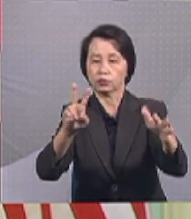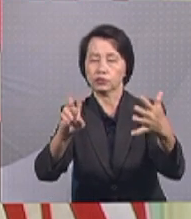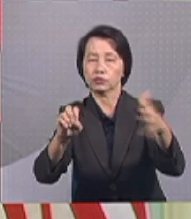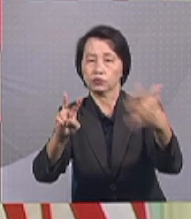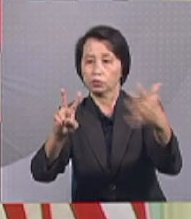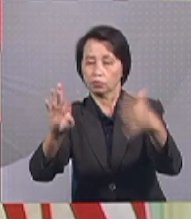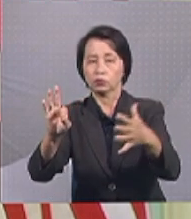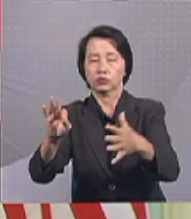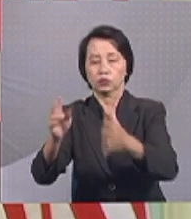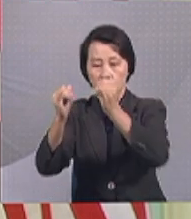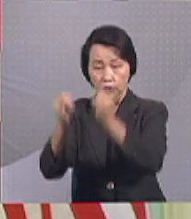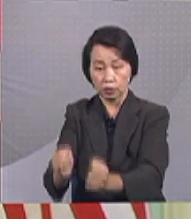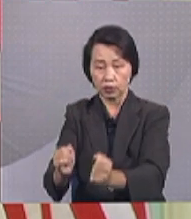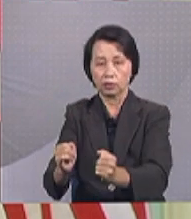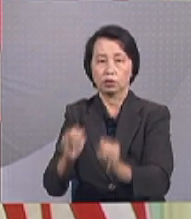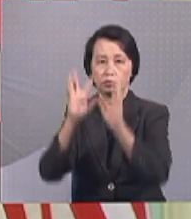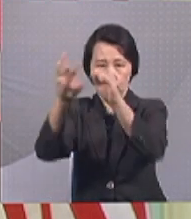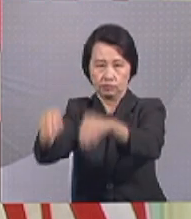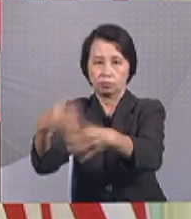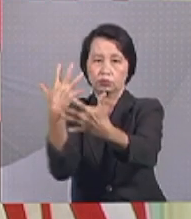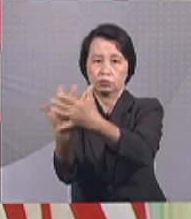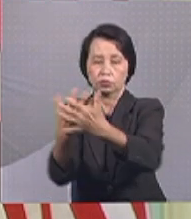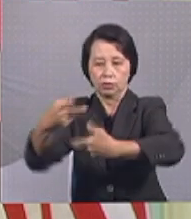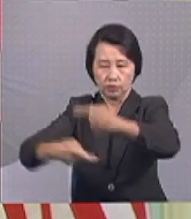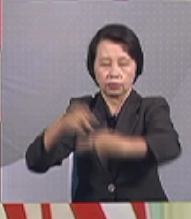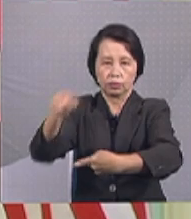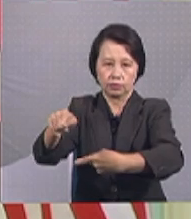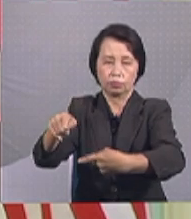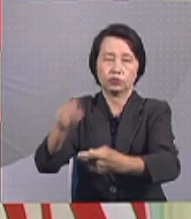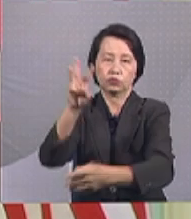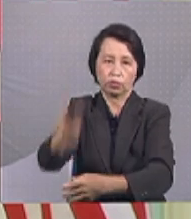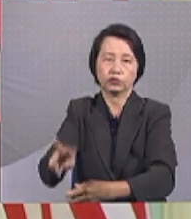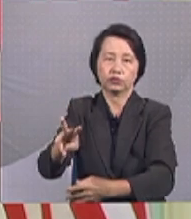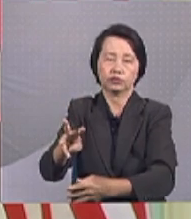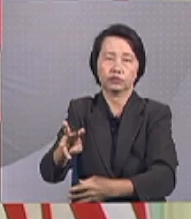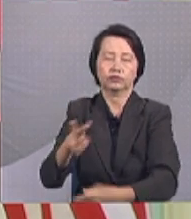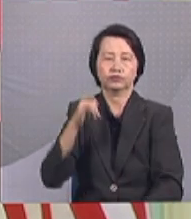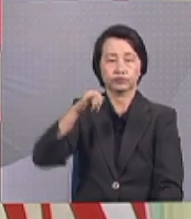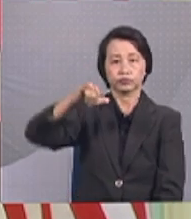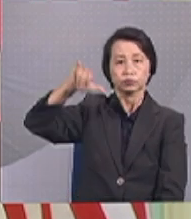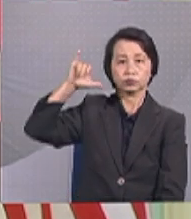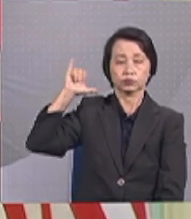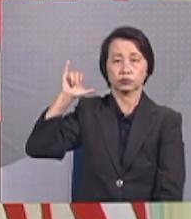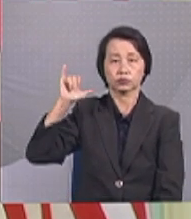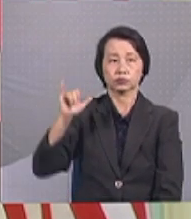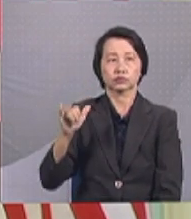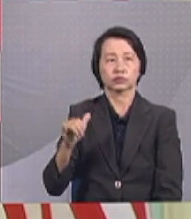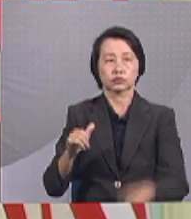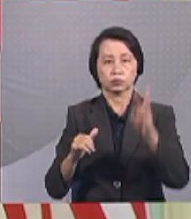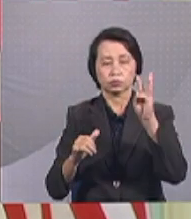15,290 individu sedang menjalani proses kuarantin wajib. Semalam,